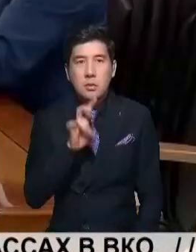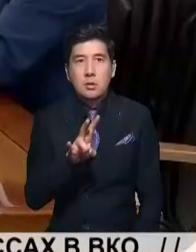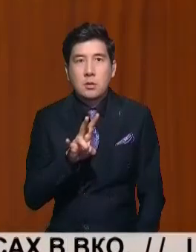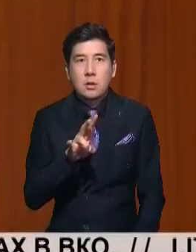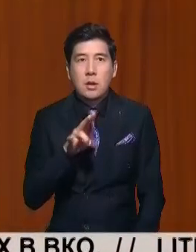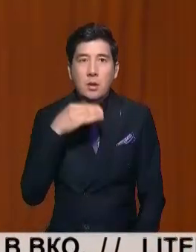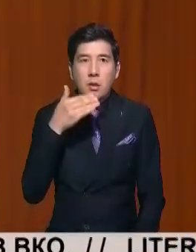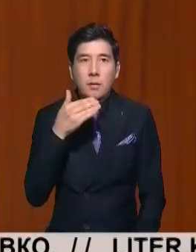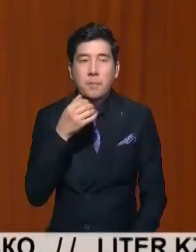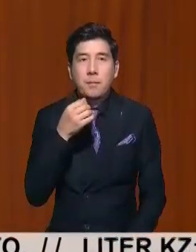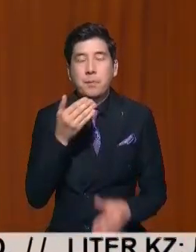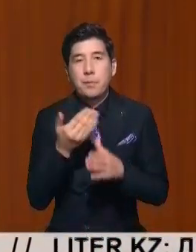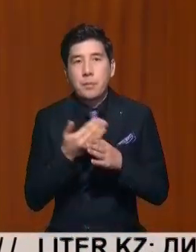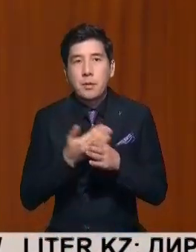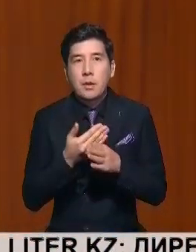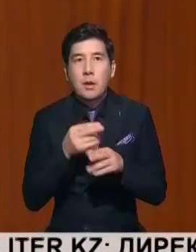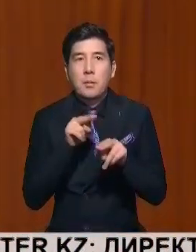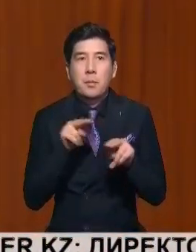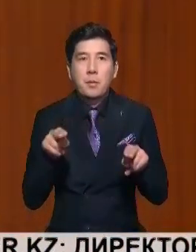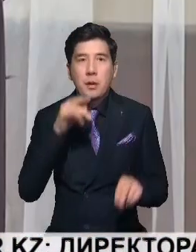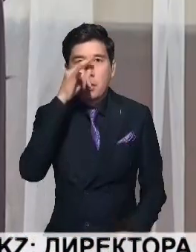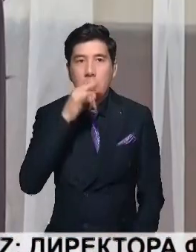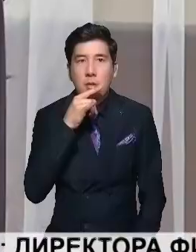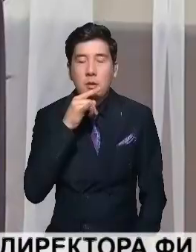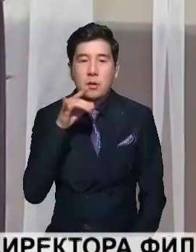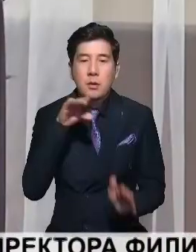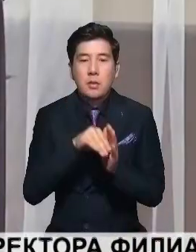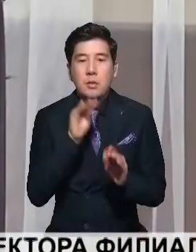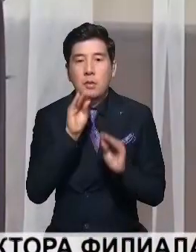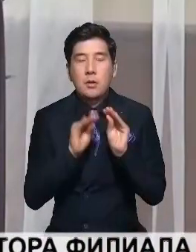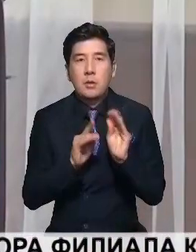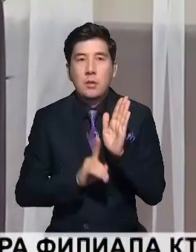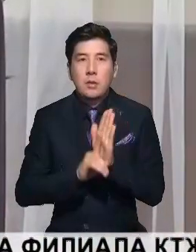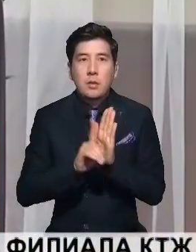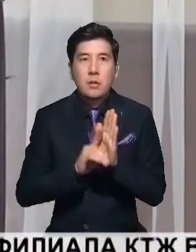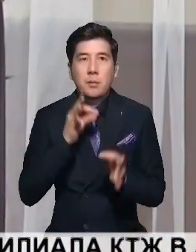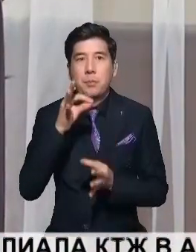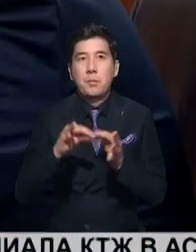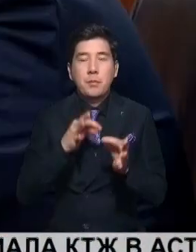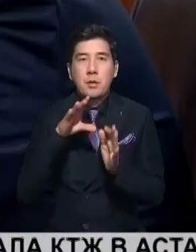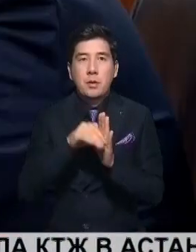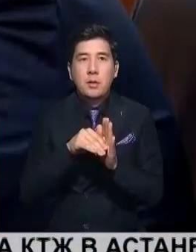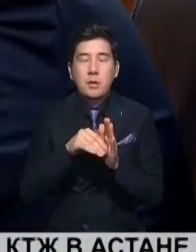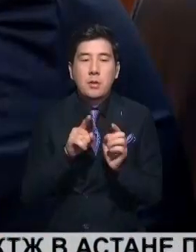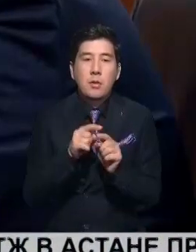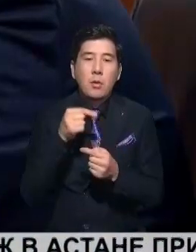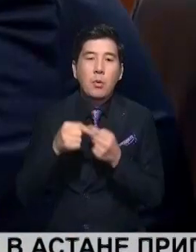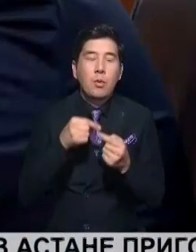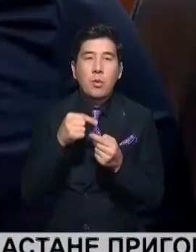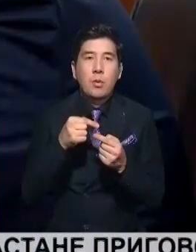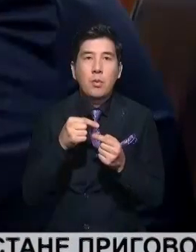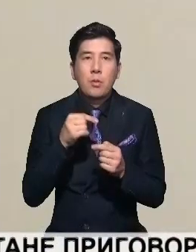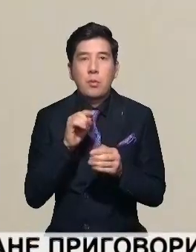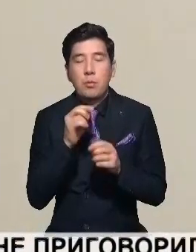о поддержке инвестиционной политики Казахстана и подчеркнул, что создаваемые в стране условия для бизнеса способствуют расширению производственных